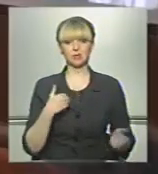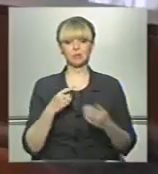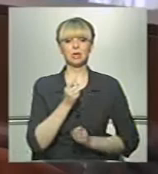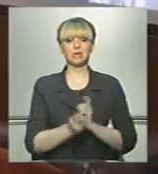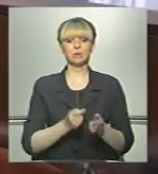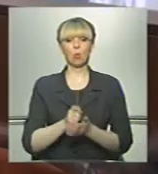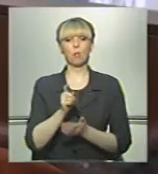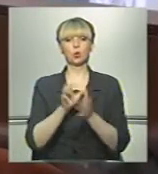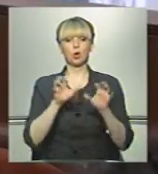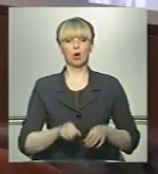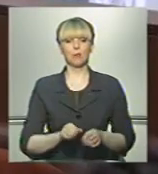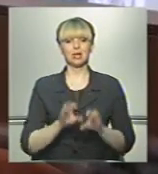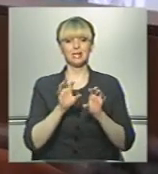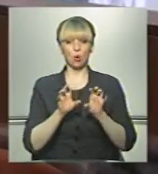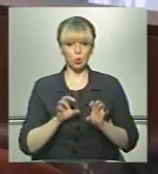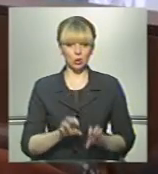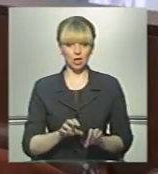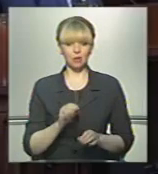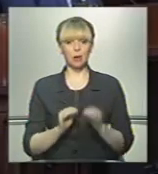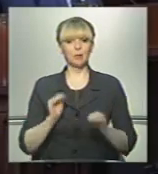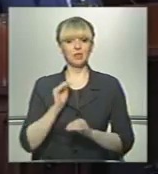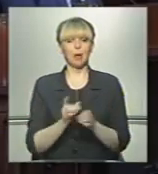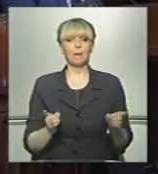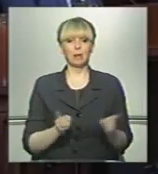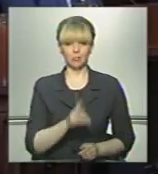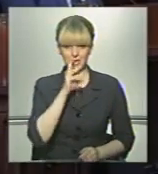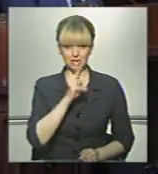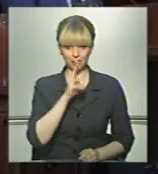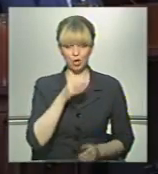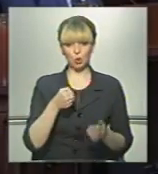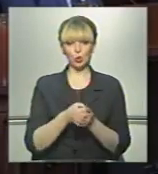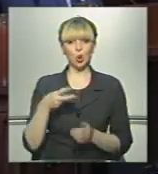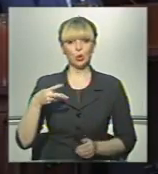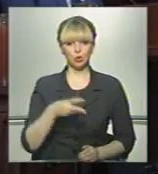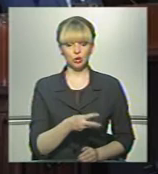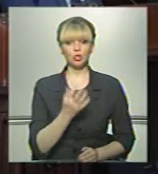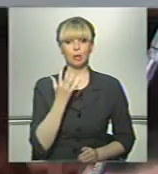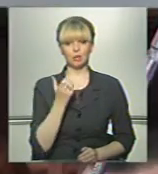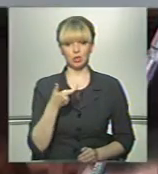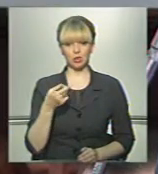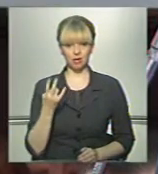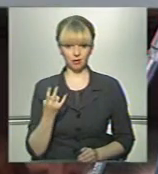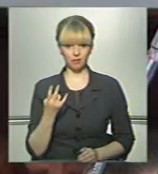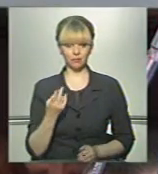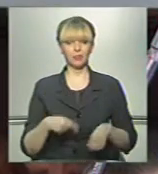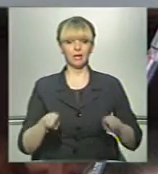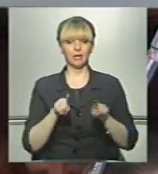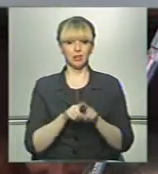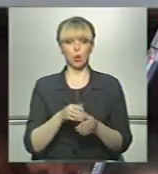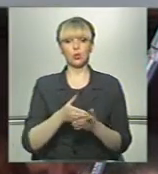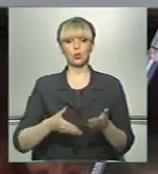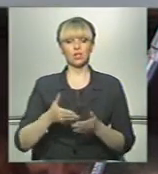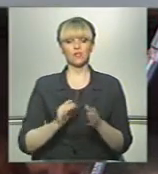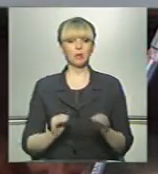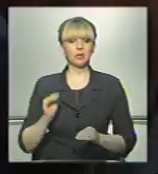змін у податковому законодавстві, підвищення мінімальної зарплати до 3500 гривень, а також